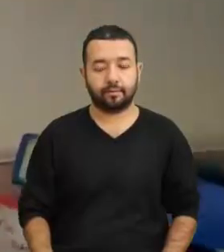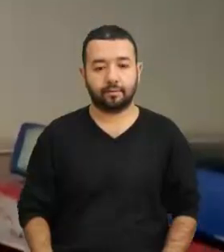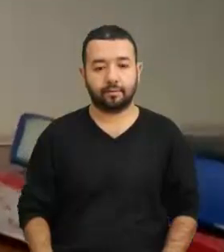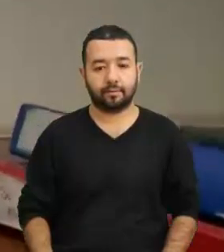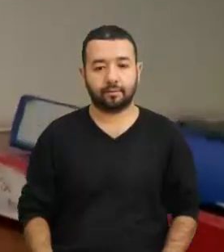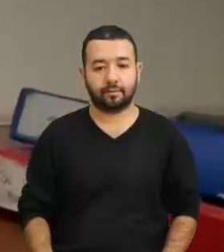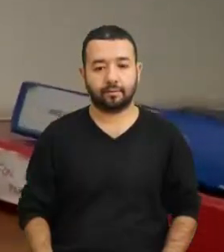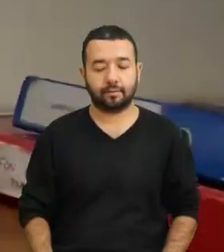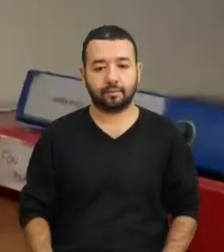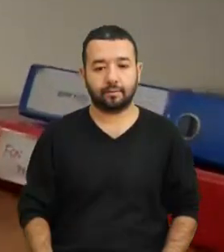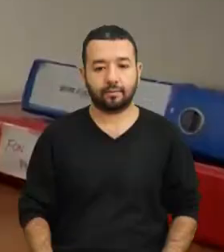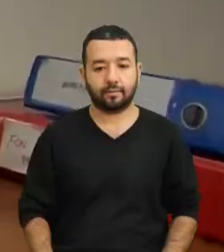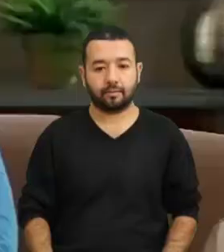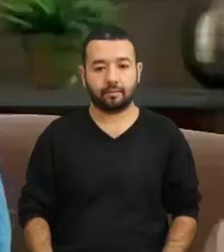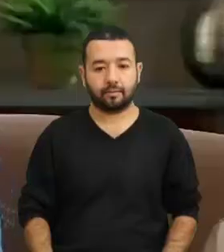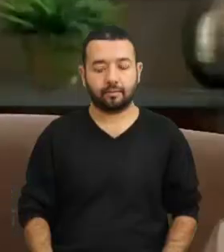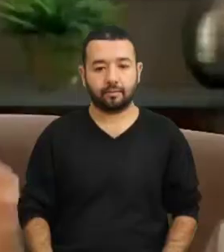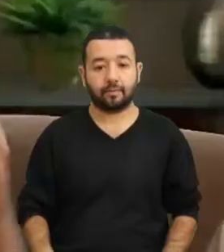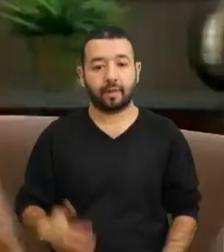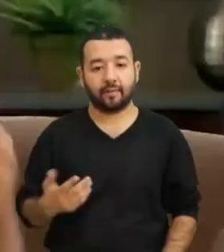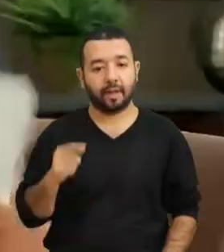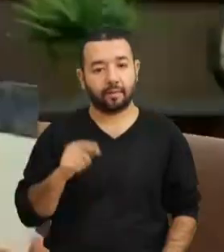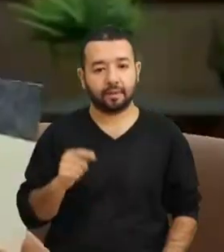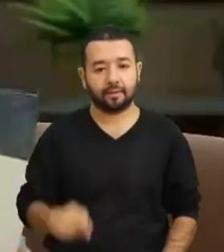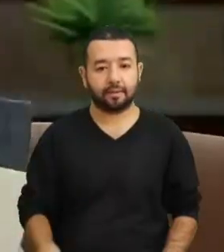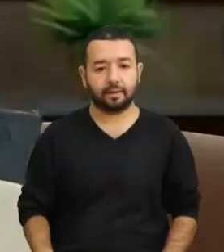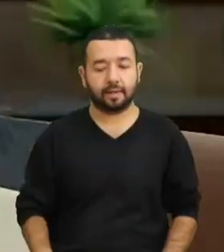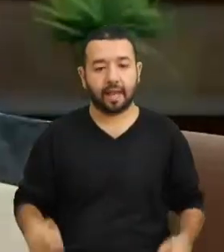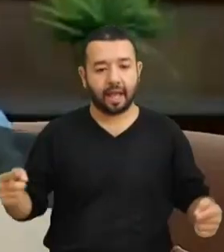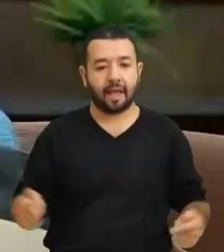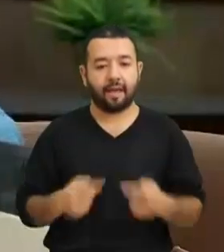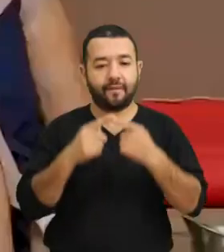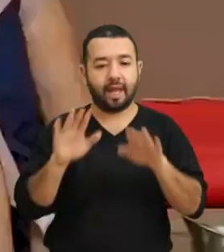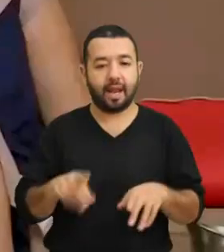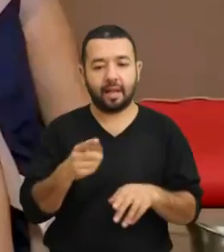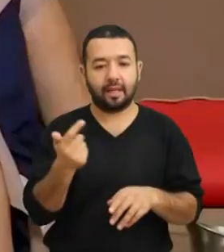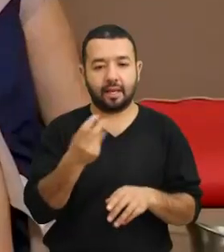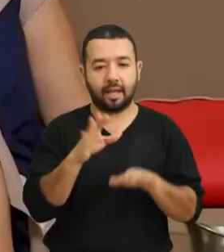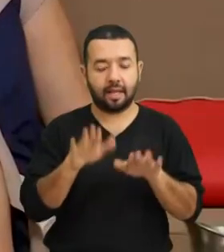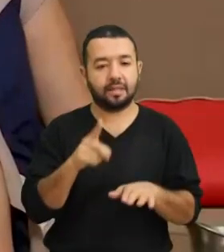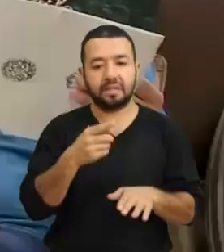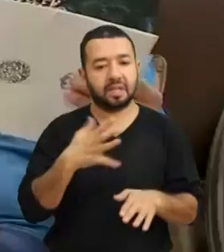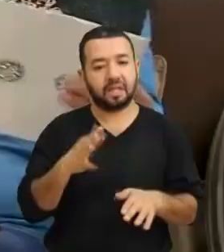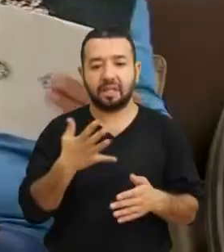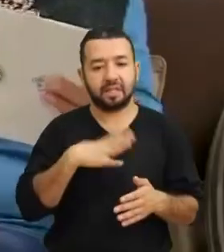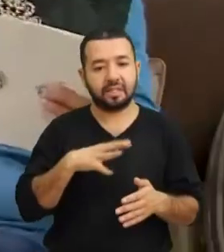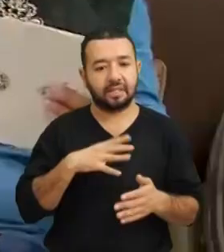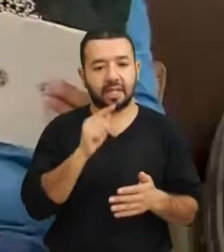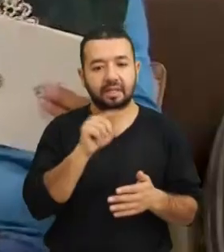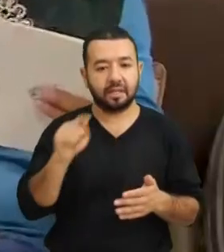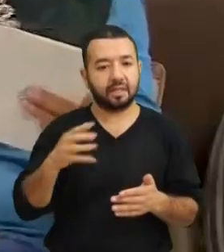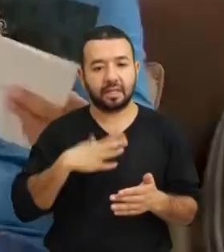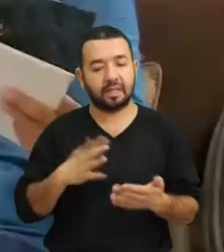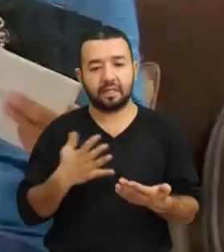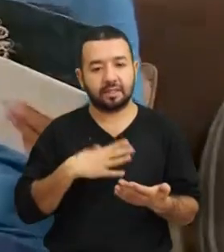Ama ne güzel. İyi bir şey gelmemiş. Efendim işte finale kalanlar bunlar. Siz ne diyorsunuz? Hangisini